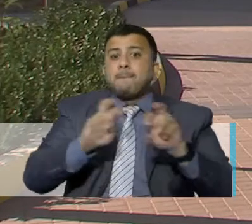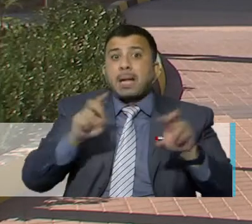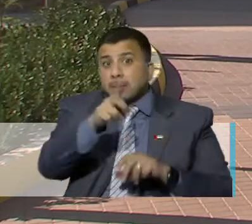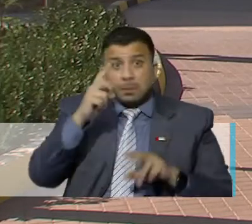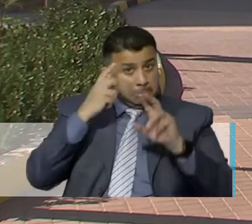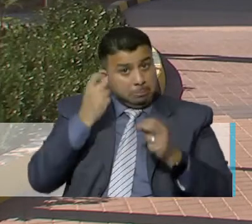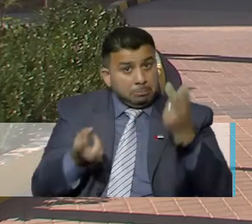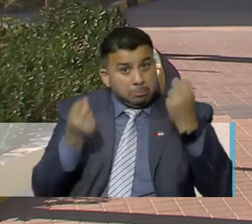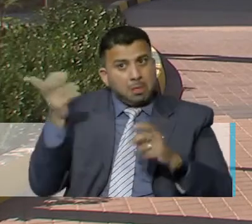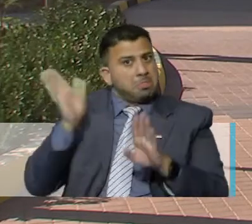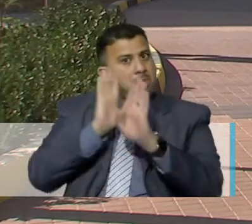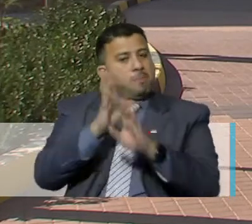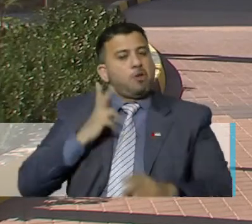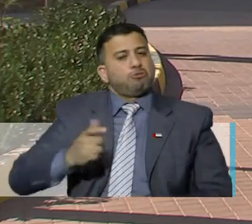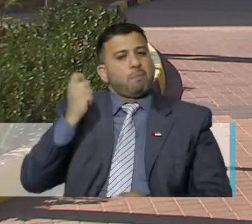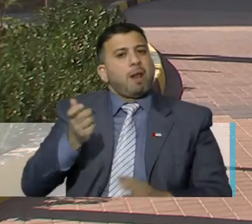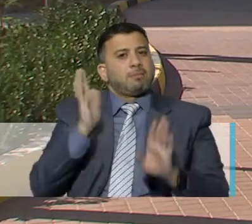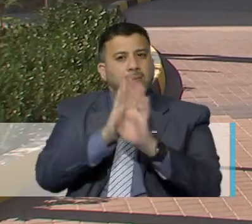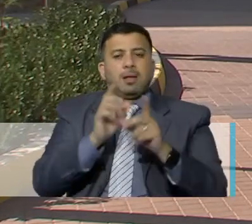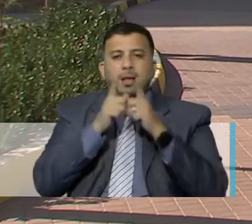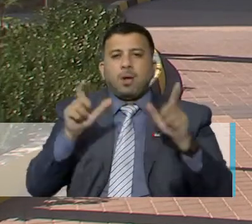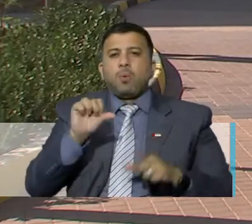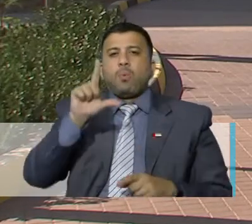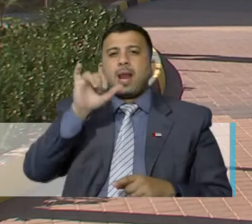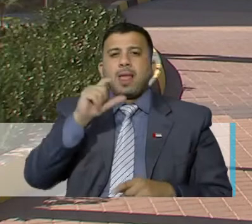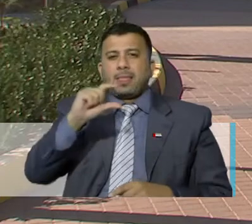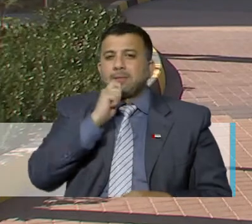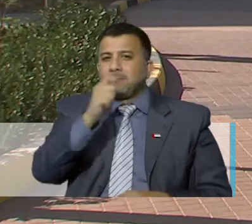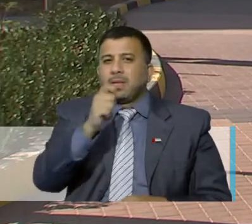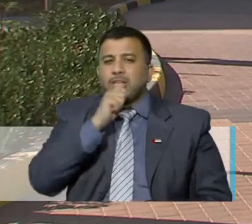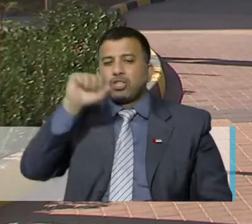والمبتكرين ورواد الأعمال. لأخبار الدار وليد الأصبحي، الشارقة.